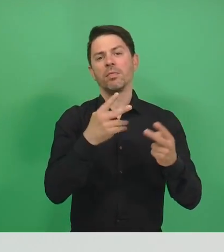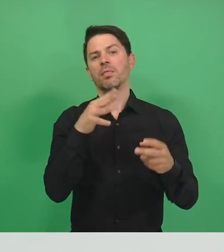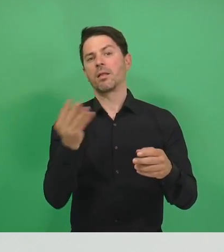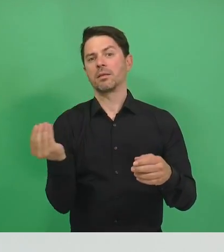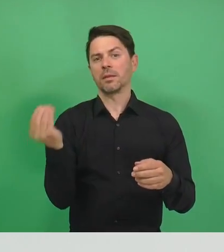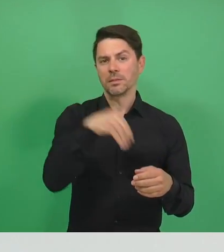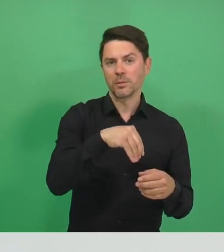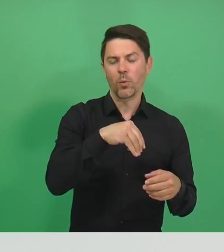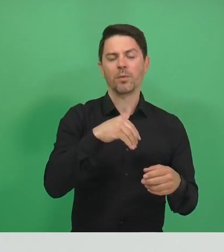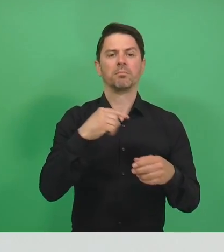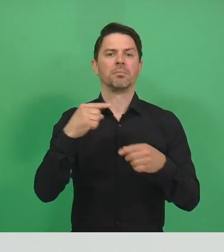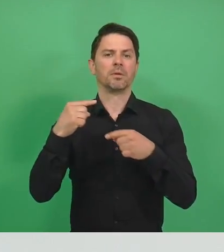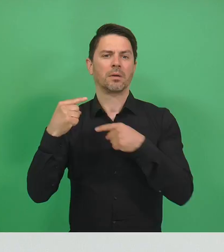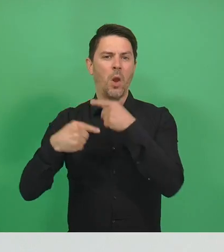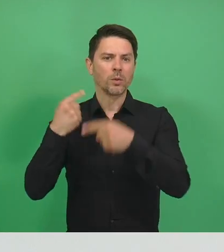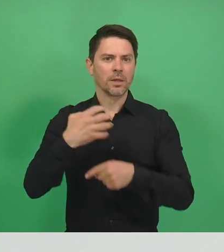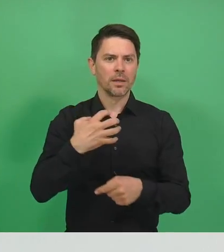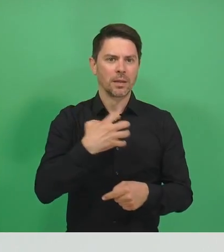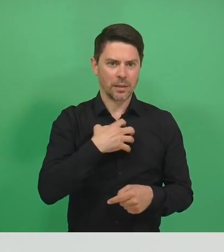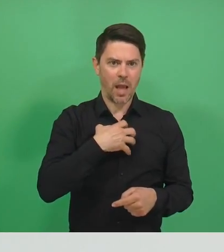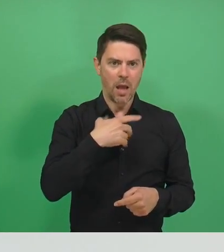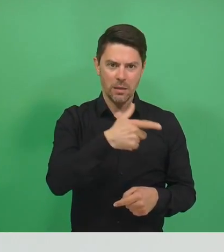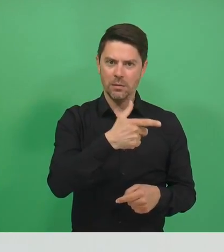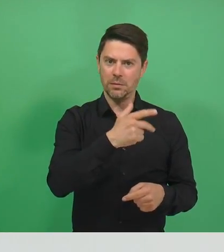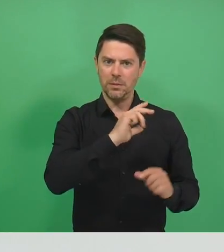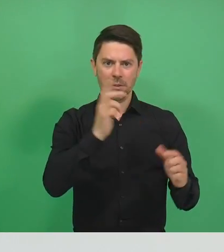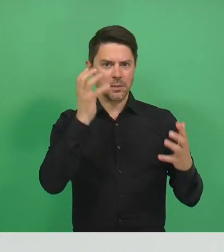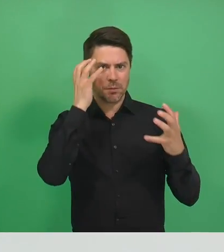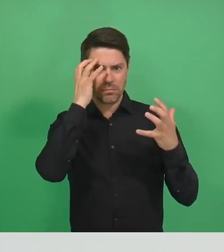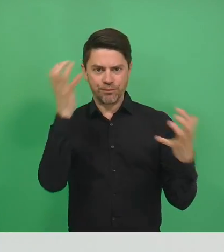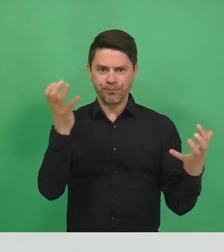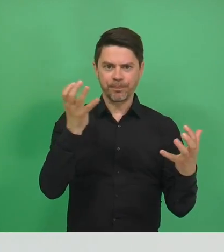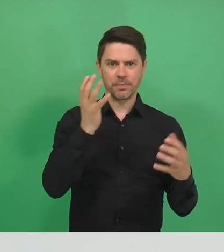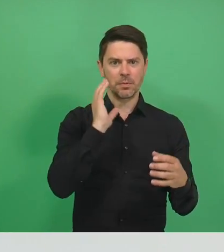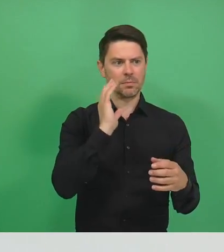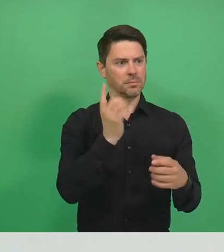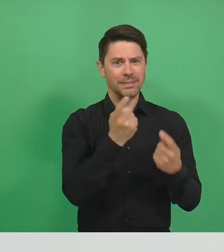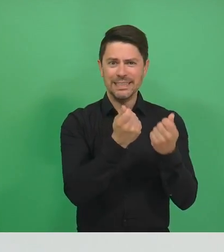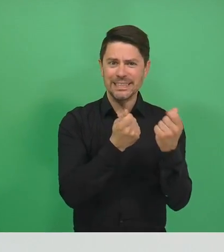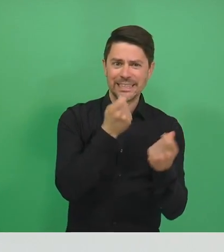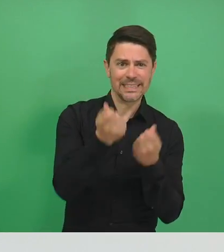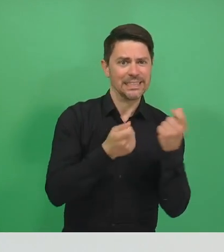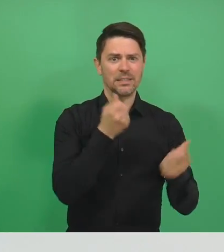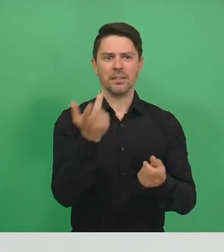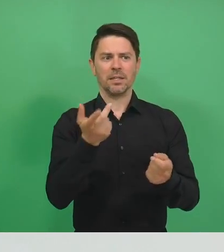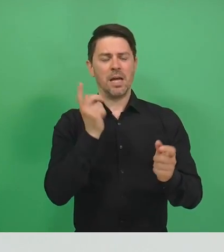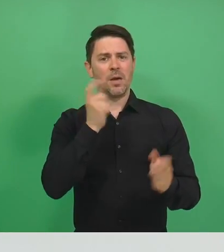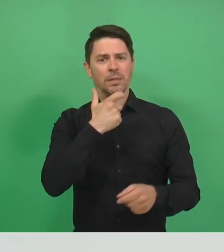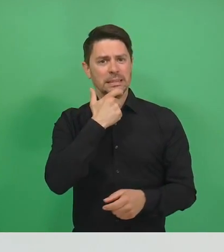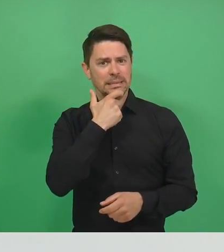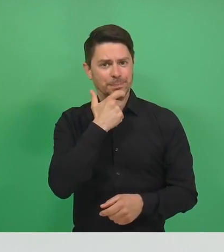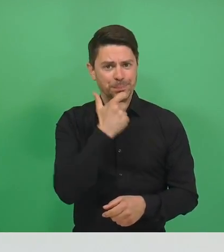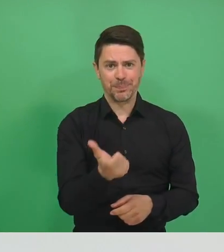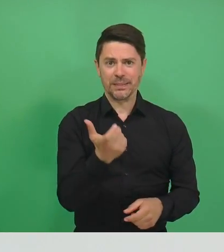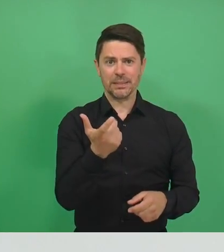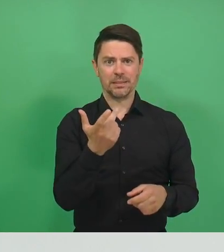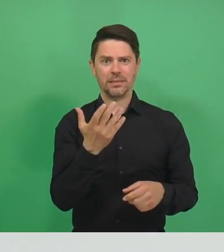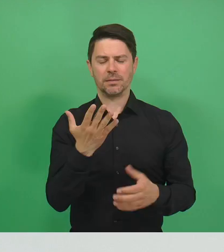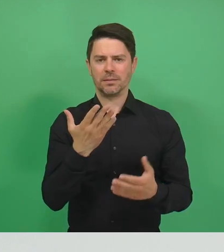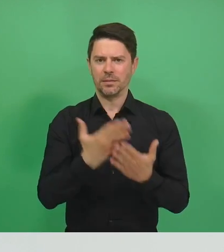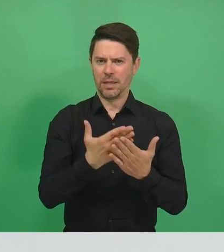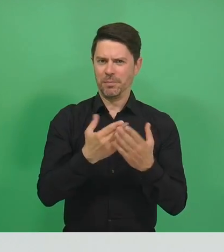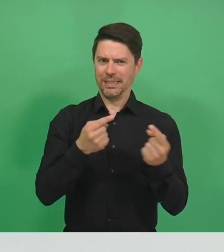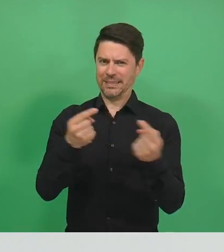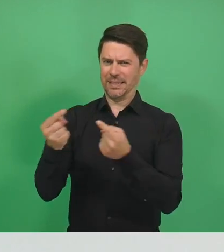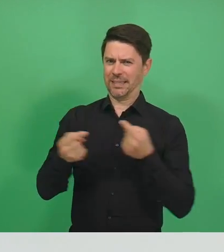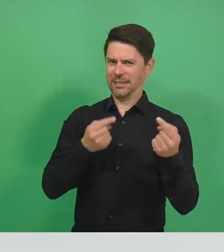Erkrankung in ungeahnte Tiefen gestürzt hat, in ökonomische Nöte und in brutale Erschöpfung.